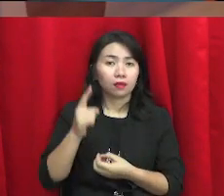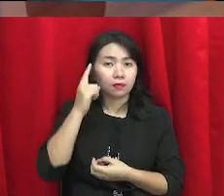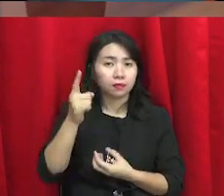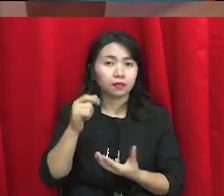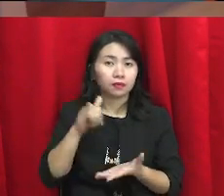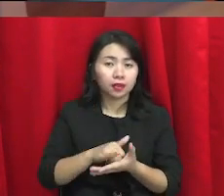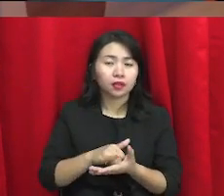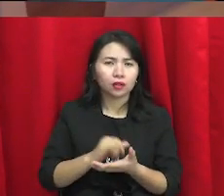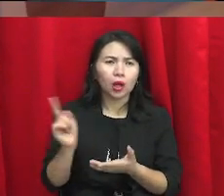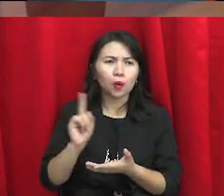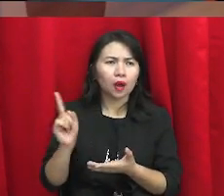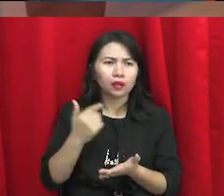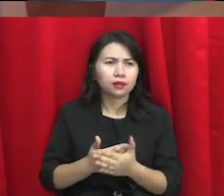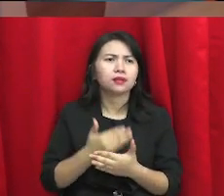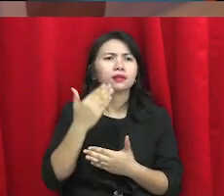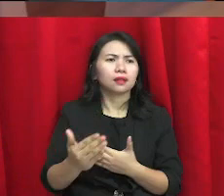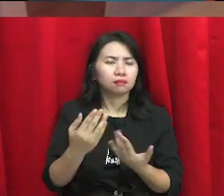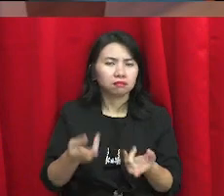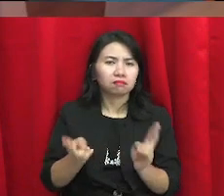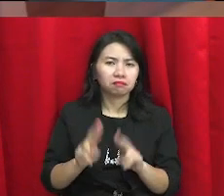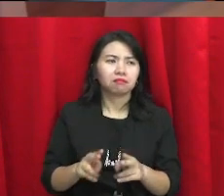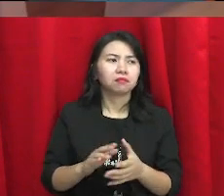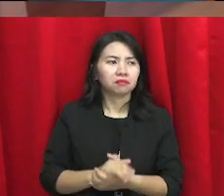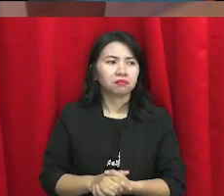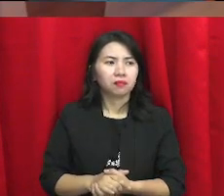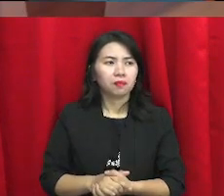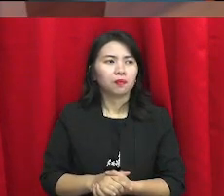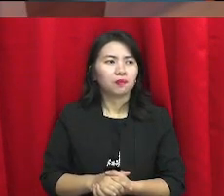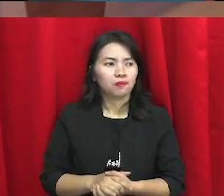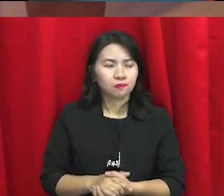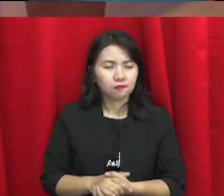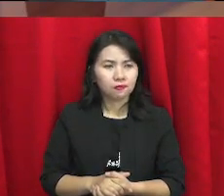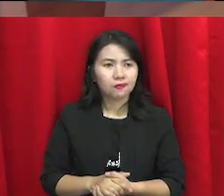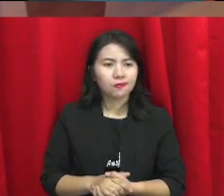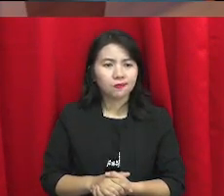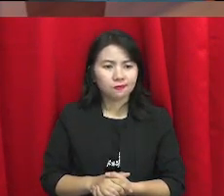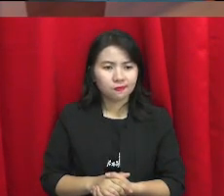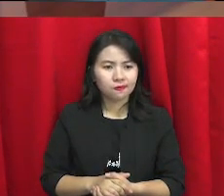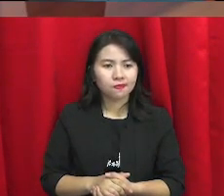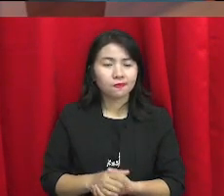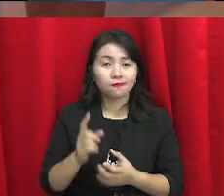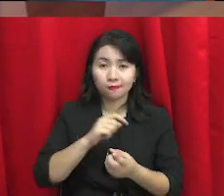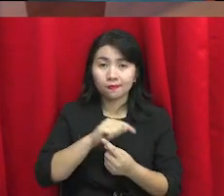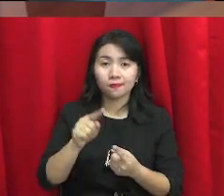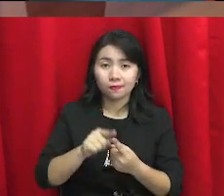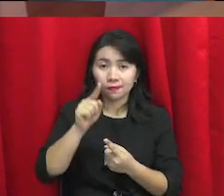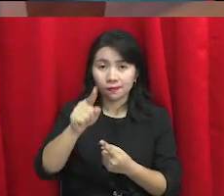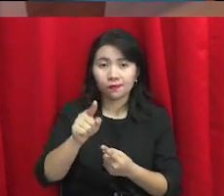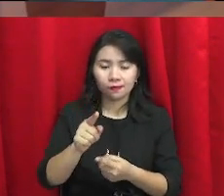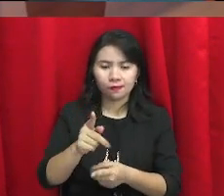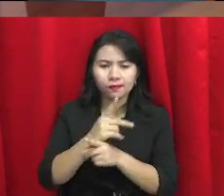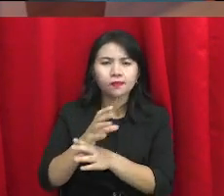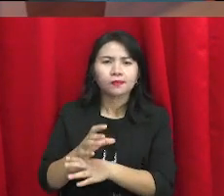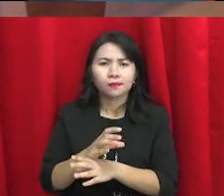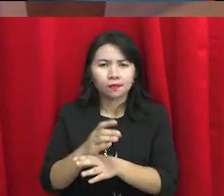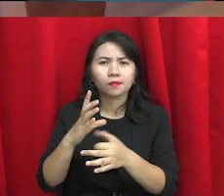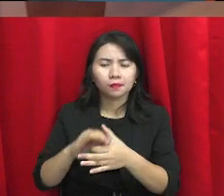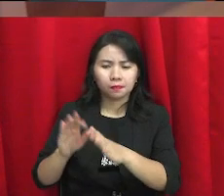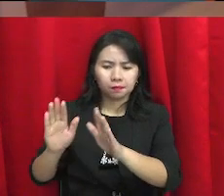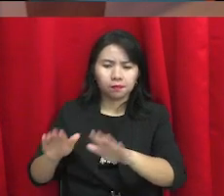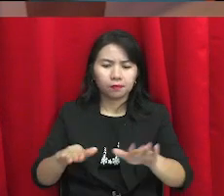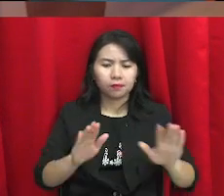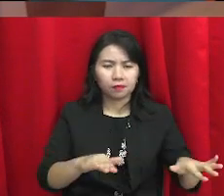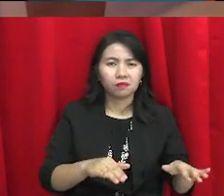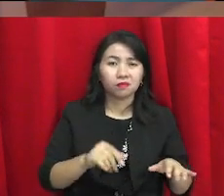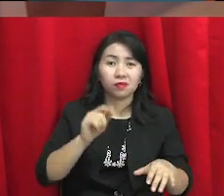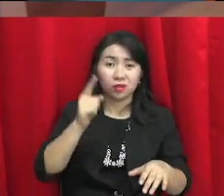nun? Tama. yung pagbubuhay, pag-asikaso ng anak nyo, naisip nyo ba yun hanggang doon? No,